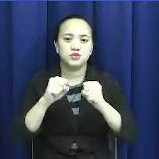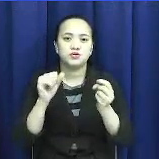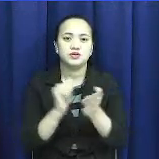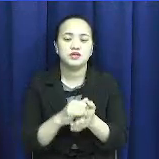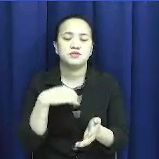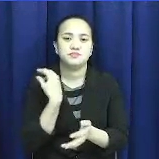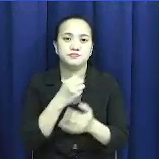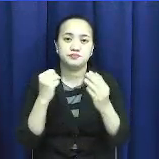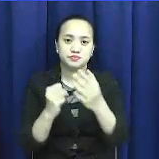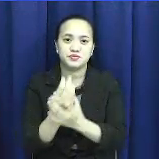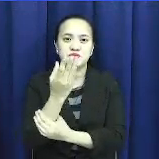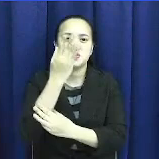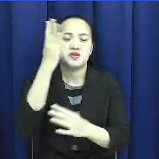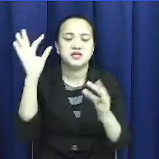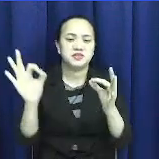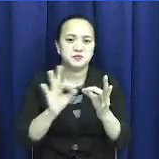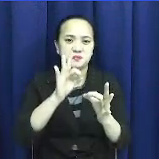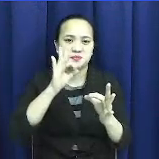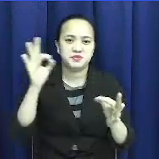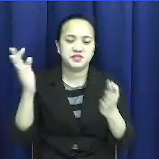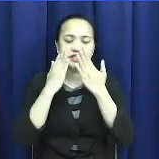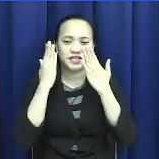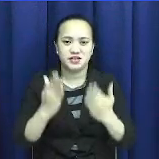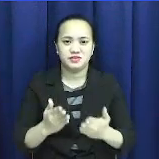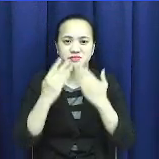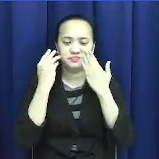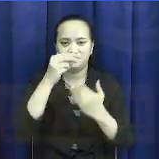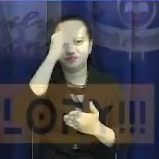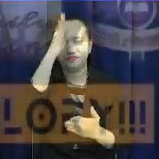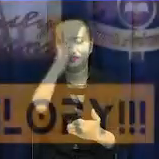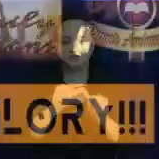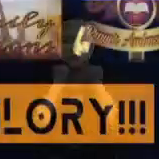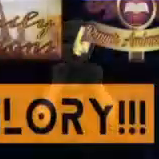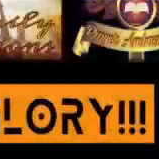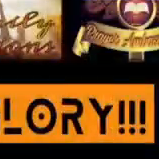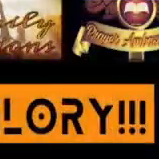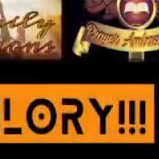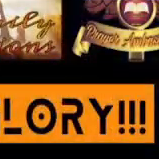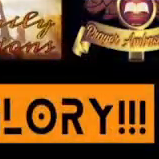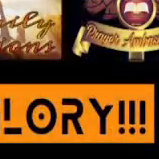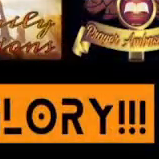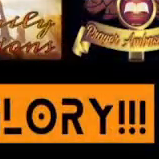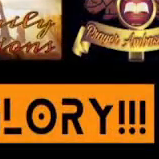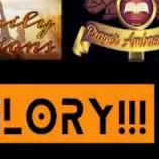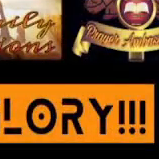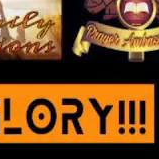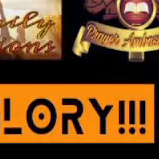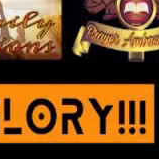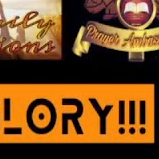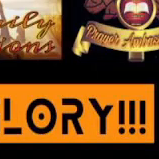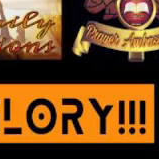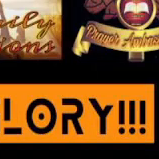espiritual. Maraming salamat. God bless you and stay safe. It gets